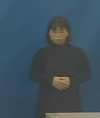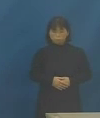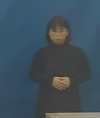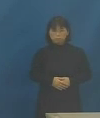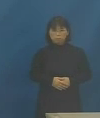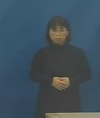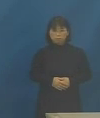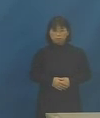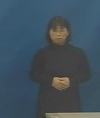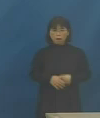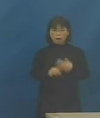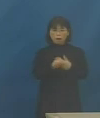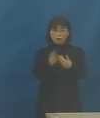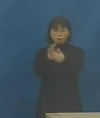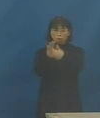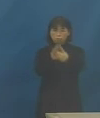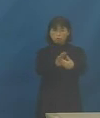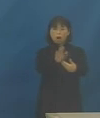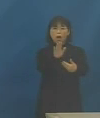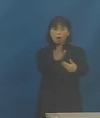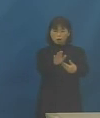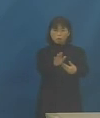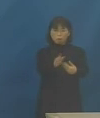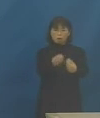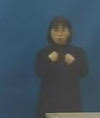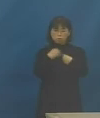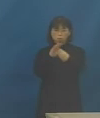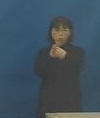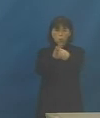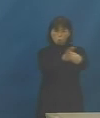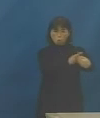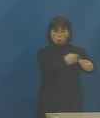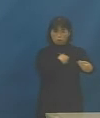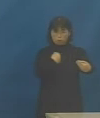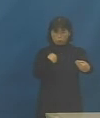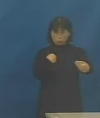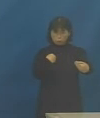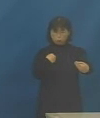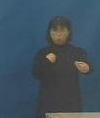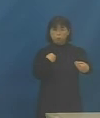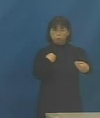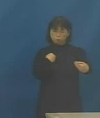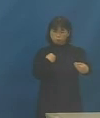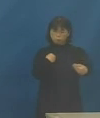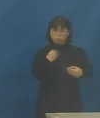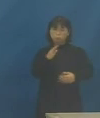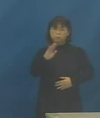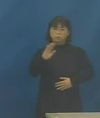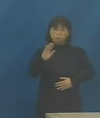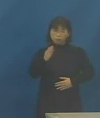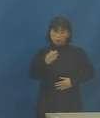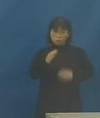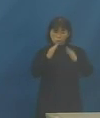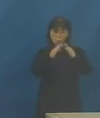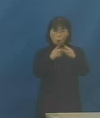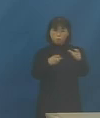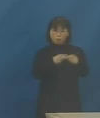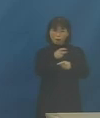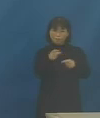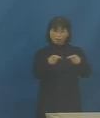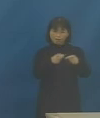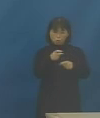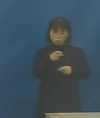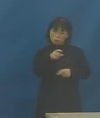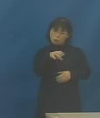いるとある程度はそれであの制限されるものです感染拡大はレースがあの品パーティーのような場所ですと